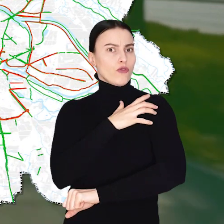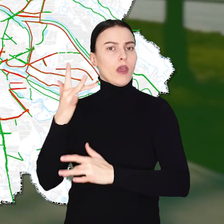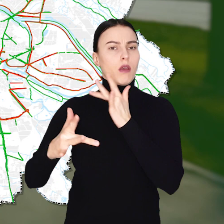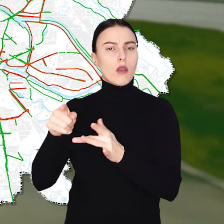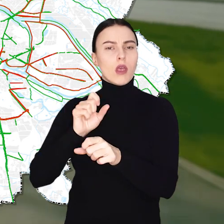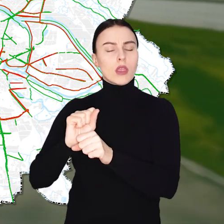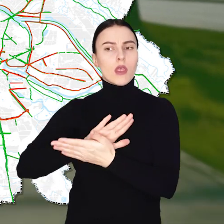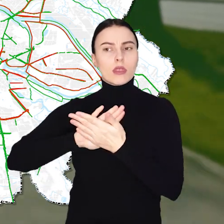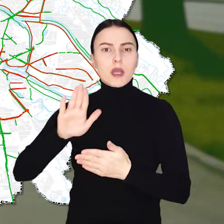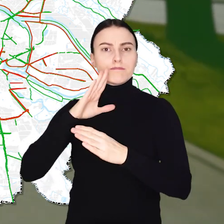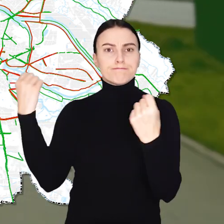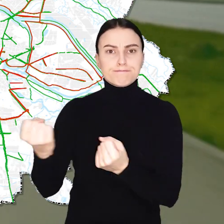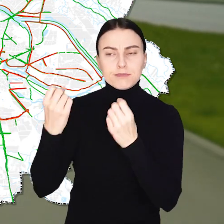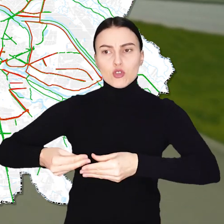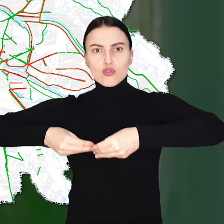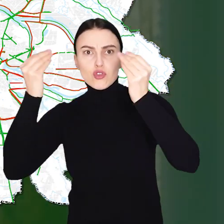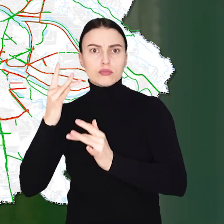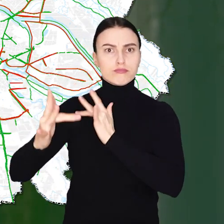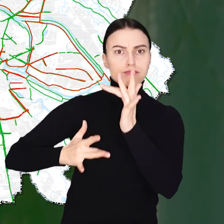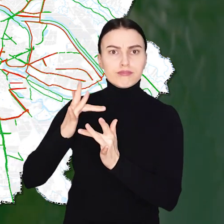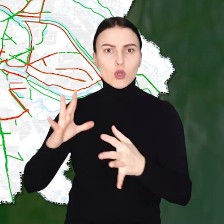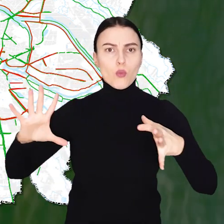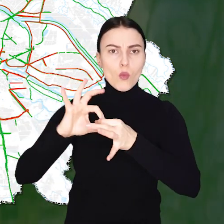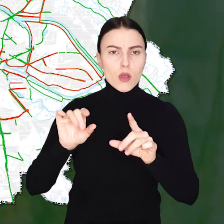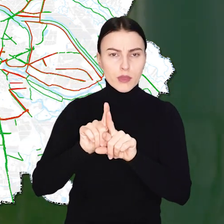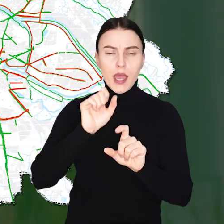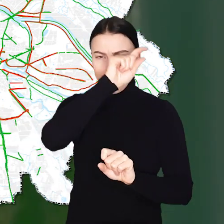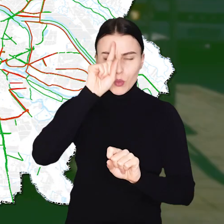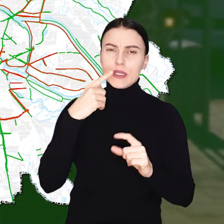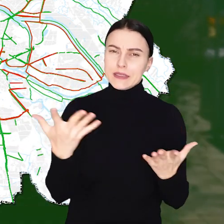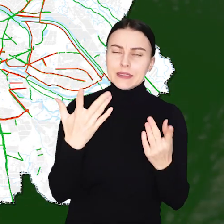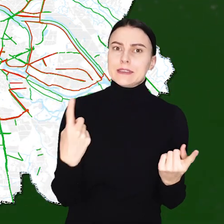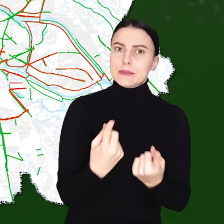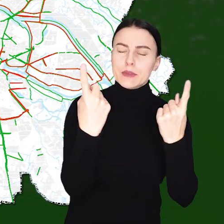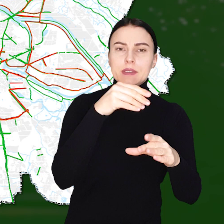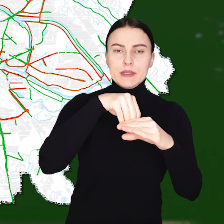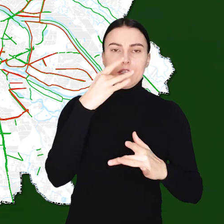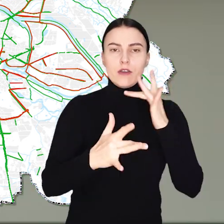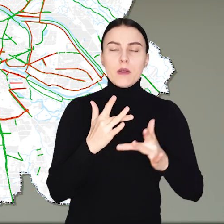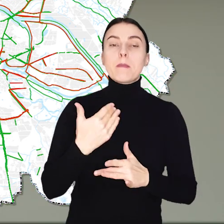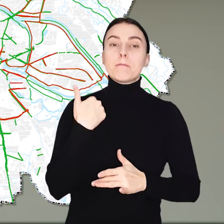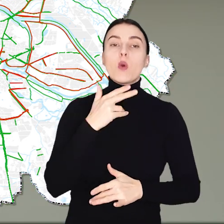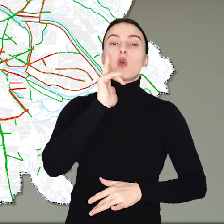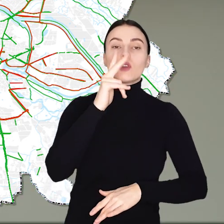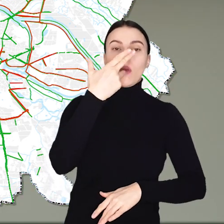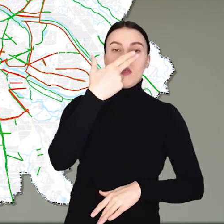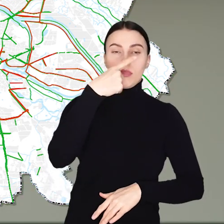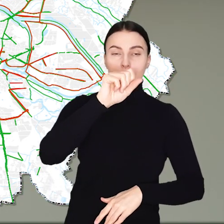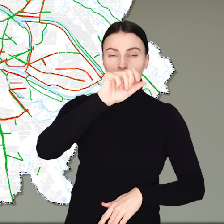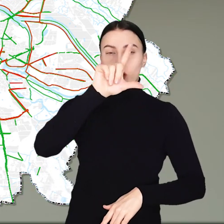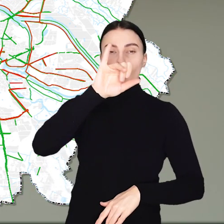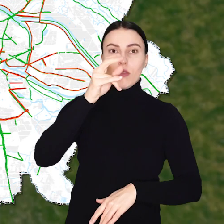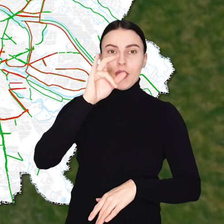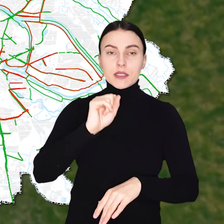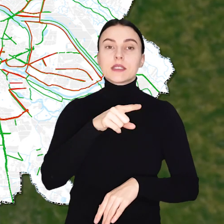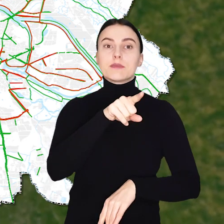czyli człowieka, który dba o rozwój infrastruktury rowerowej i popularyzację jazdy jednośladem. Był nim przez ten czas Daniel